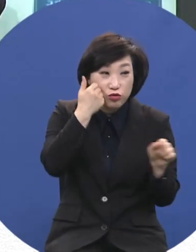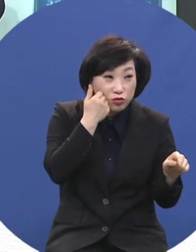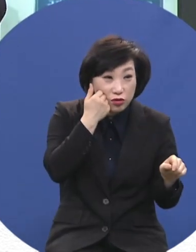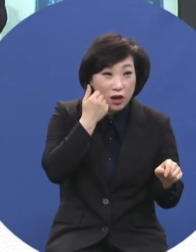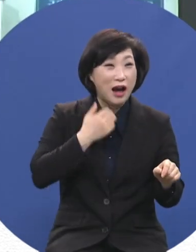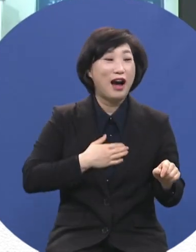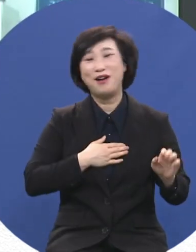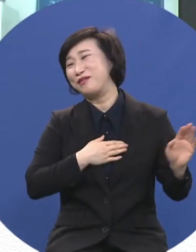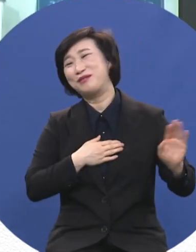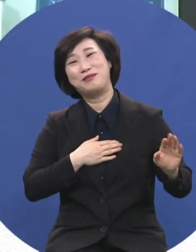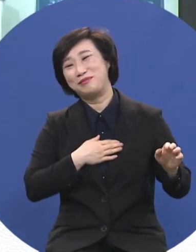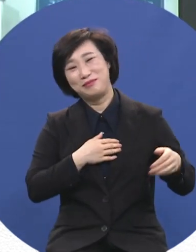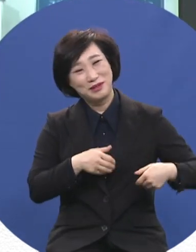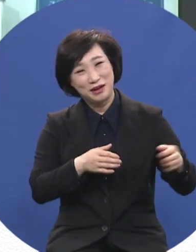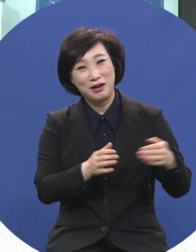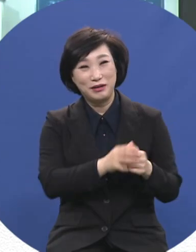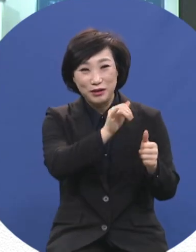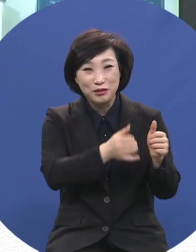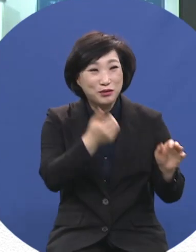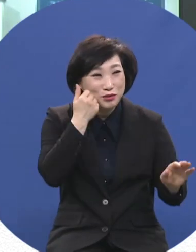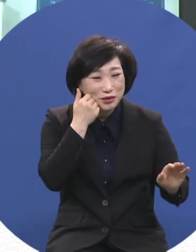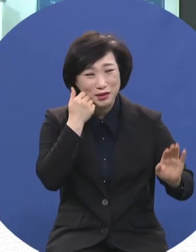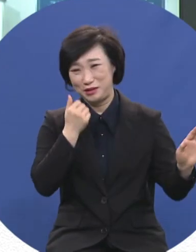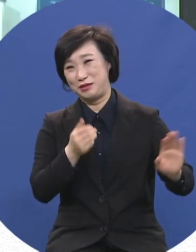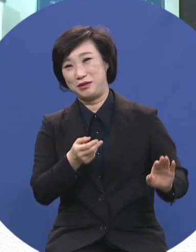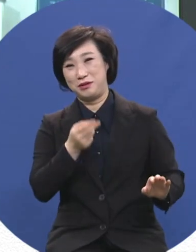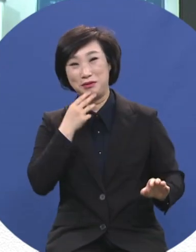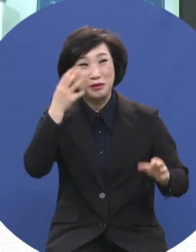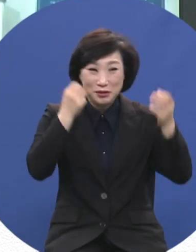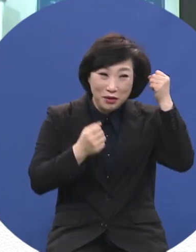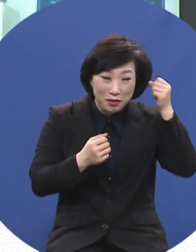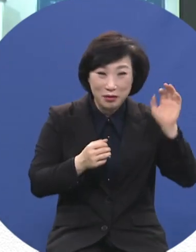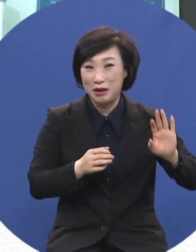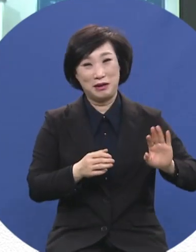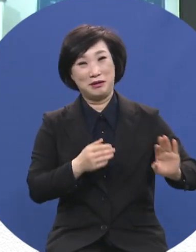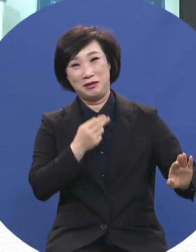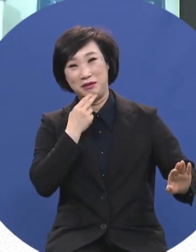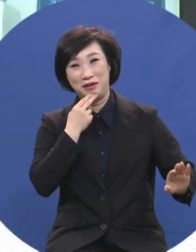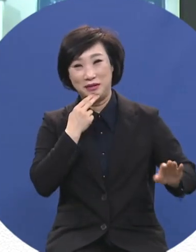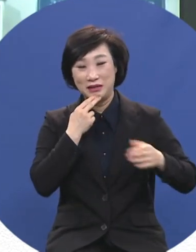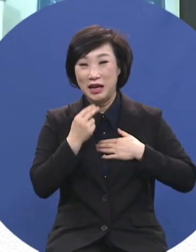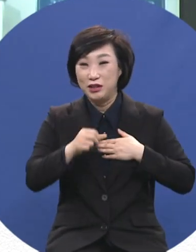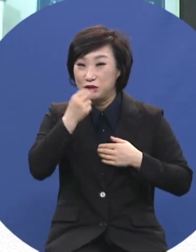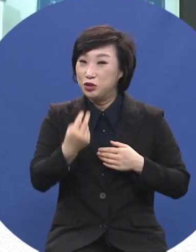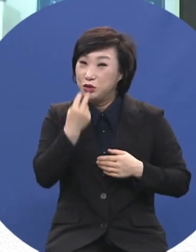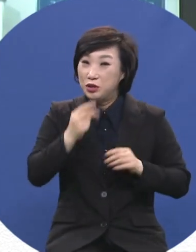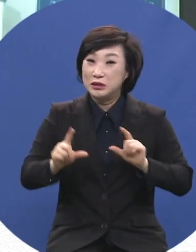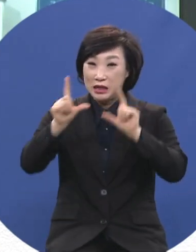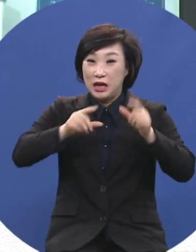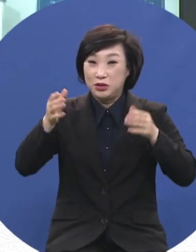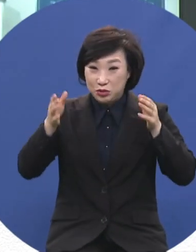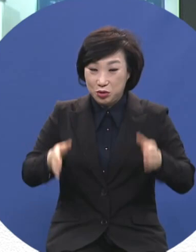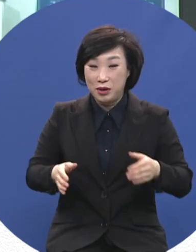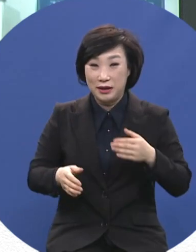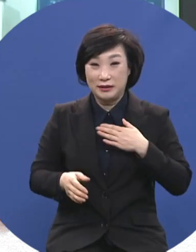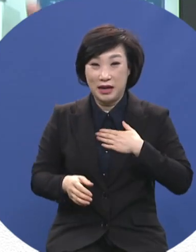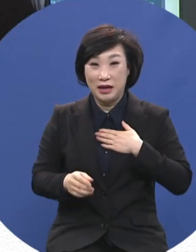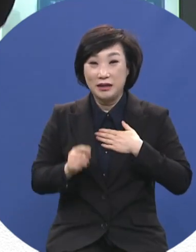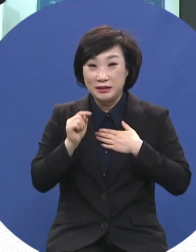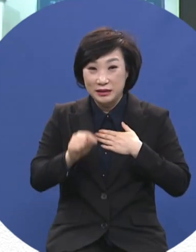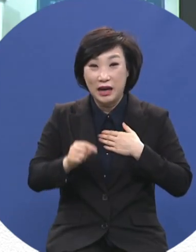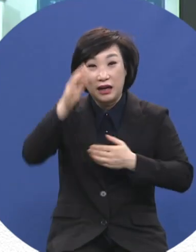섬길 만한 분도 없고 기억할 만한 분도 없고 내 생에 내가 숨쉬고 살고 있는 나는 숨쉬고 살게